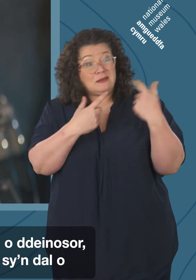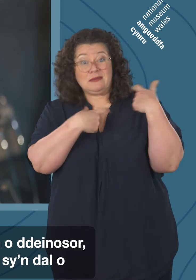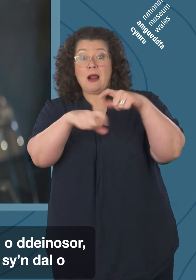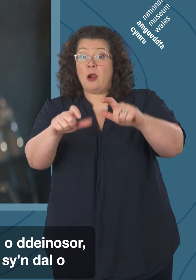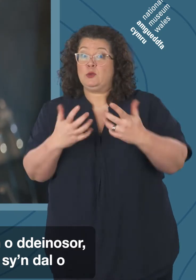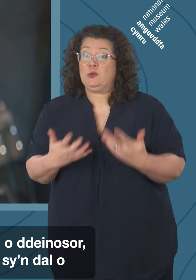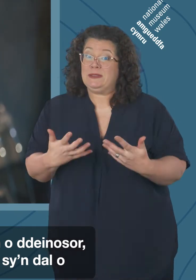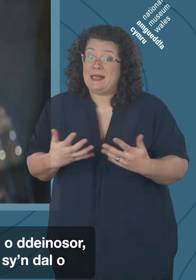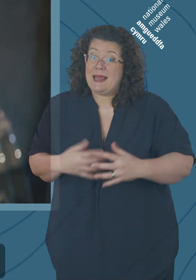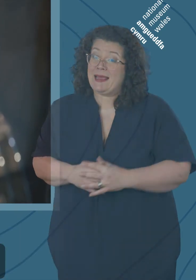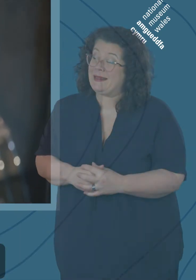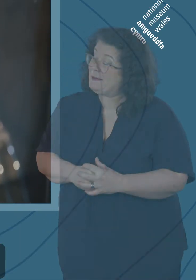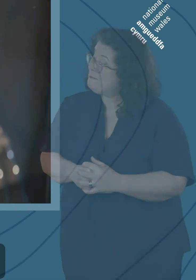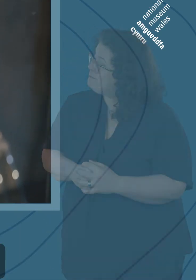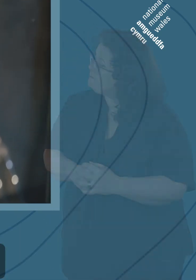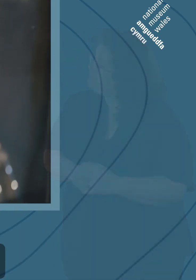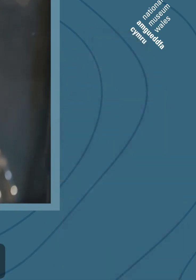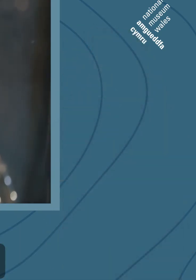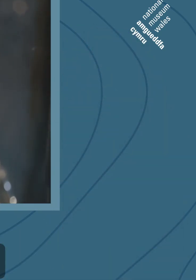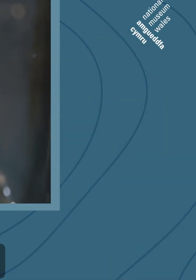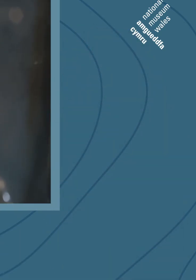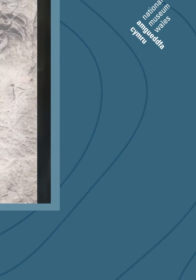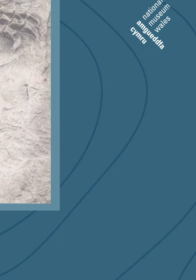unig ddainosauriad sy'n dal o gompas heddiw.